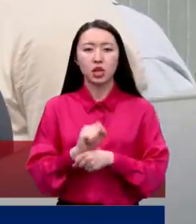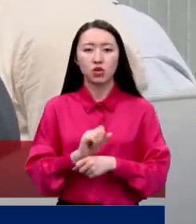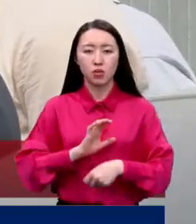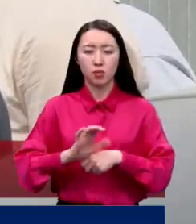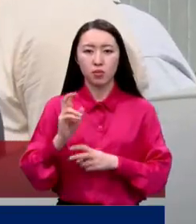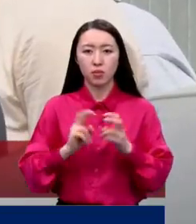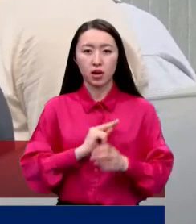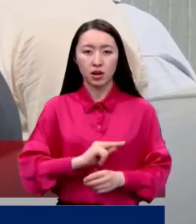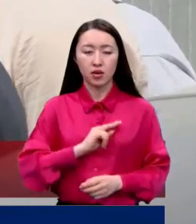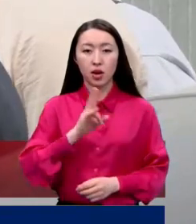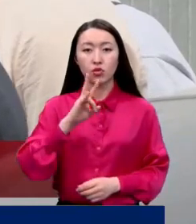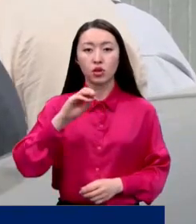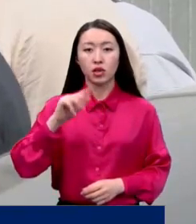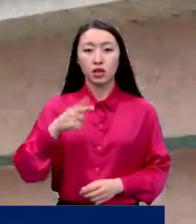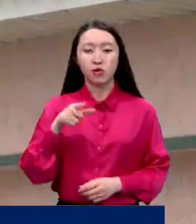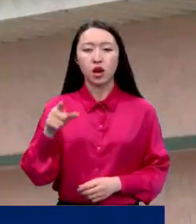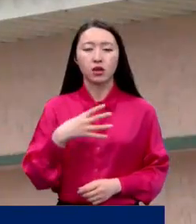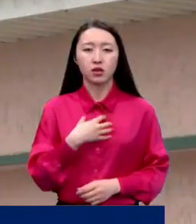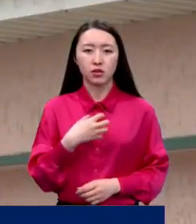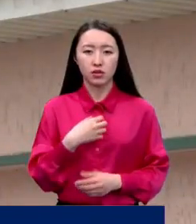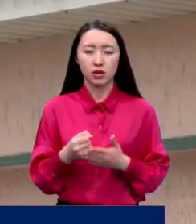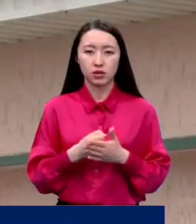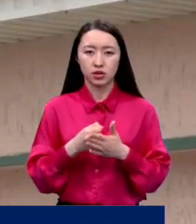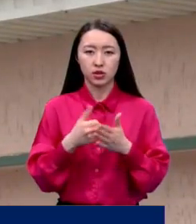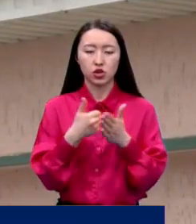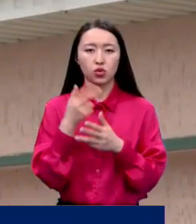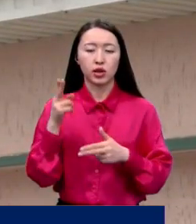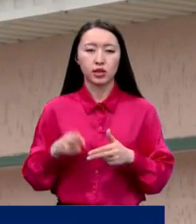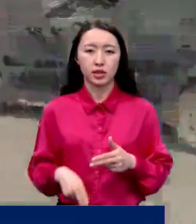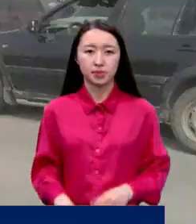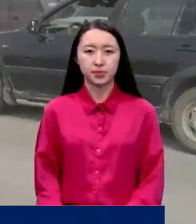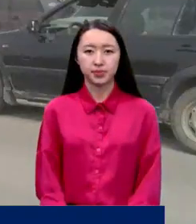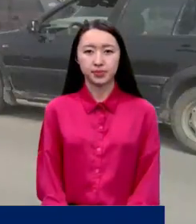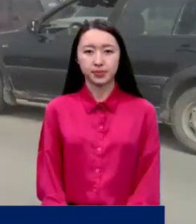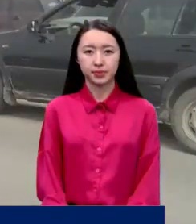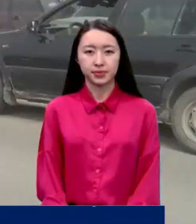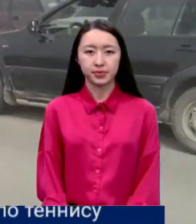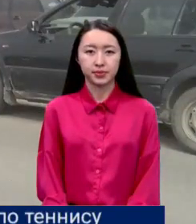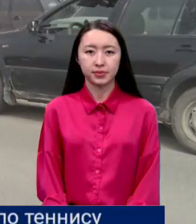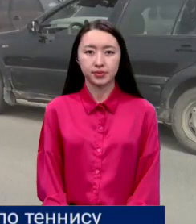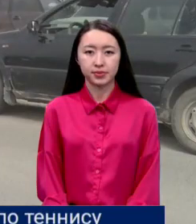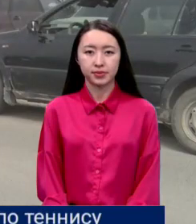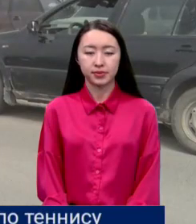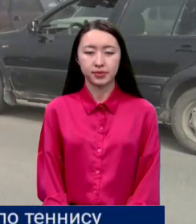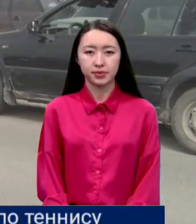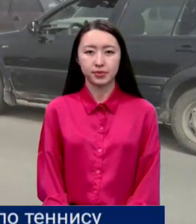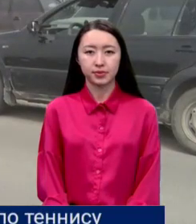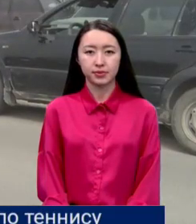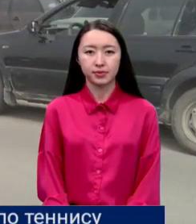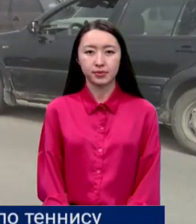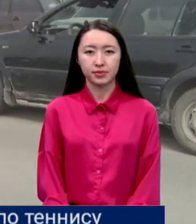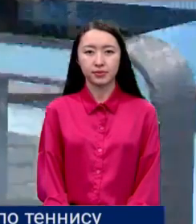Что касается нефтяников, то они полны решимости довести дело до конца. Алия Жамитова, Канат Ельев, Атамикен Бизнес, Атырау.